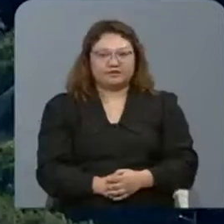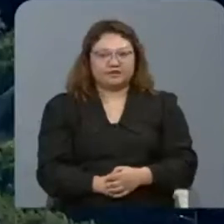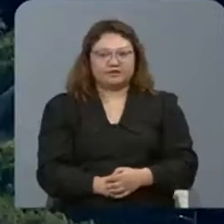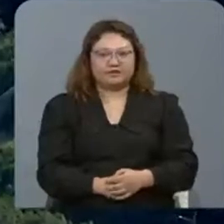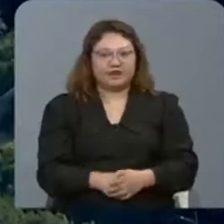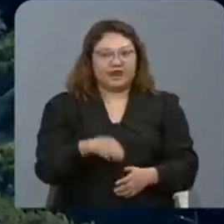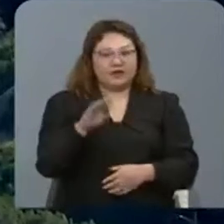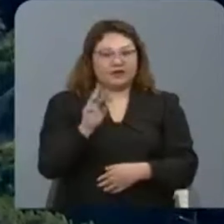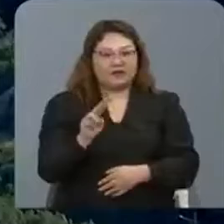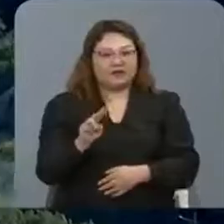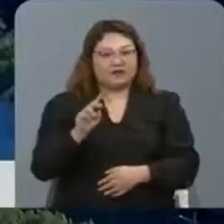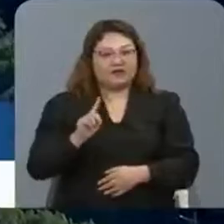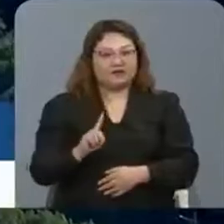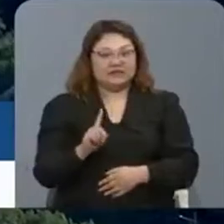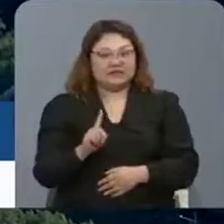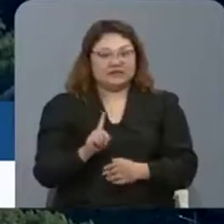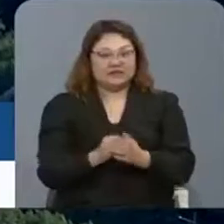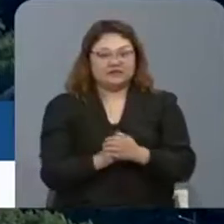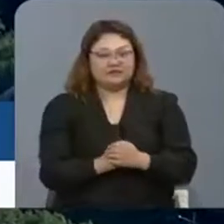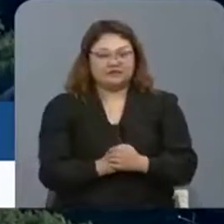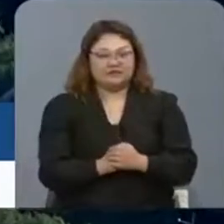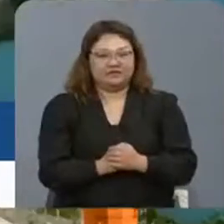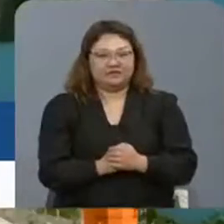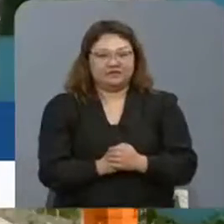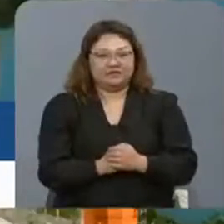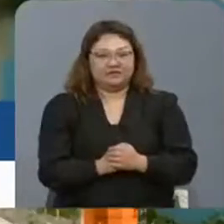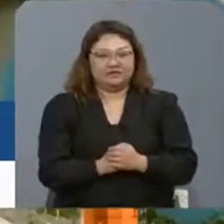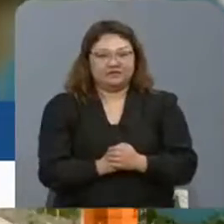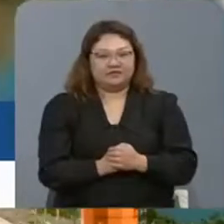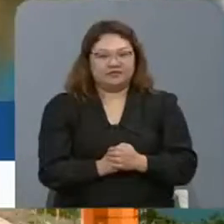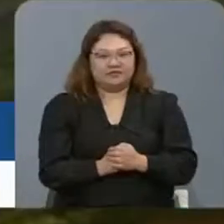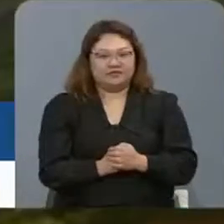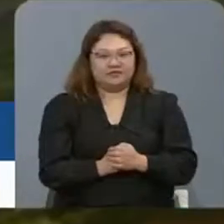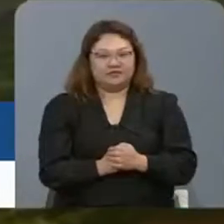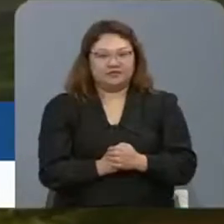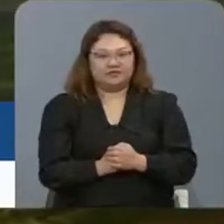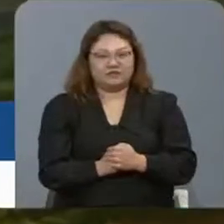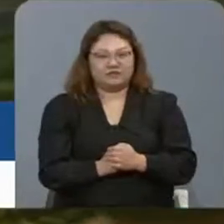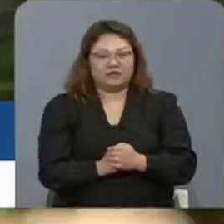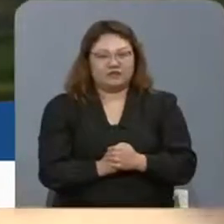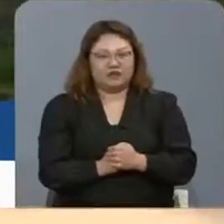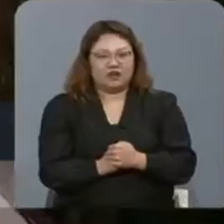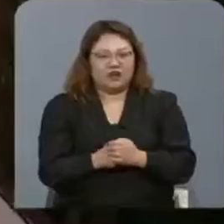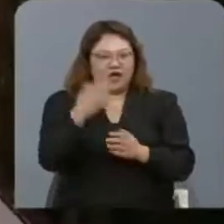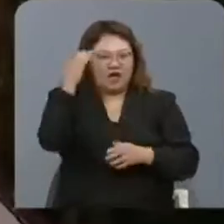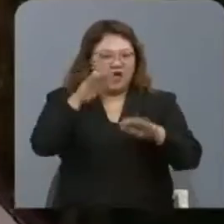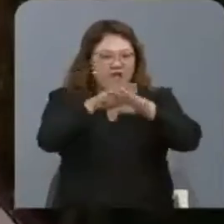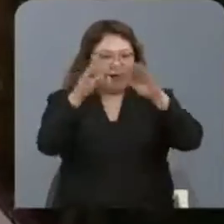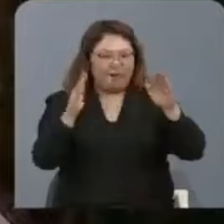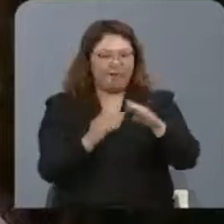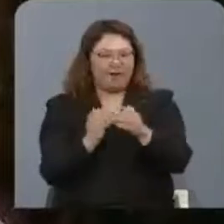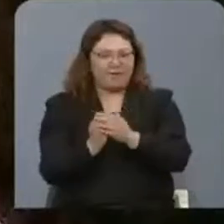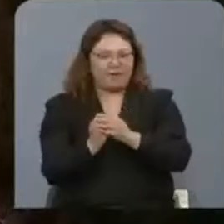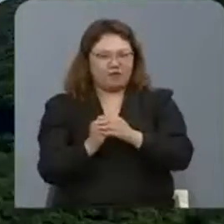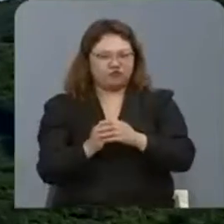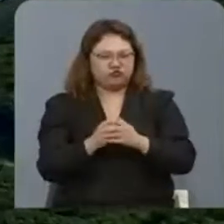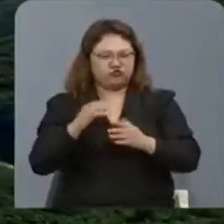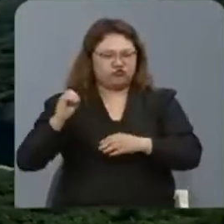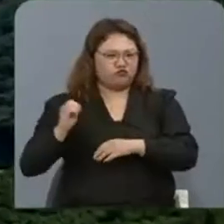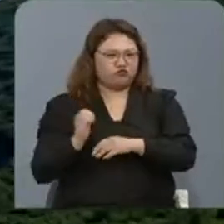3, 2, 엔진 점화, 이륙. 창공을 가르며 힘차게 우주로 향하는